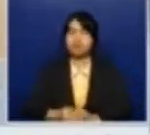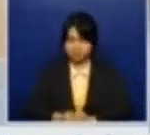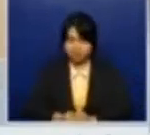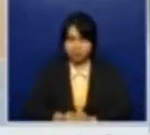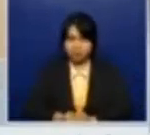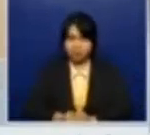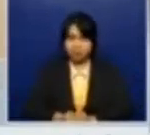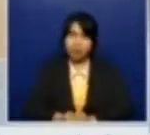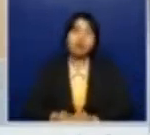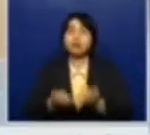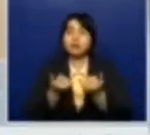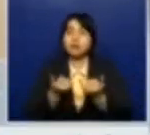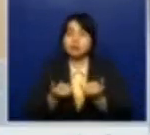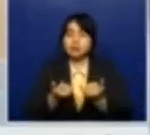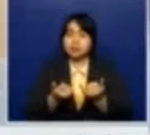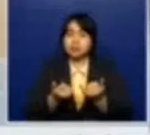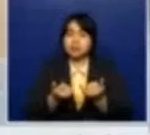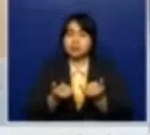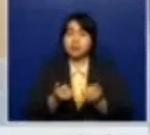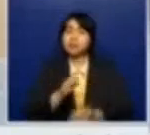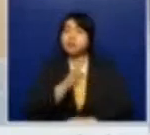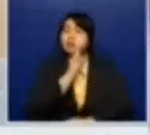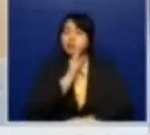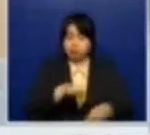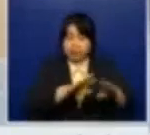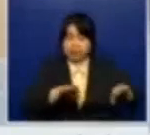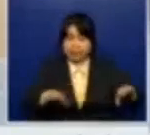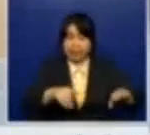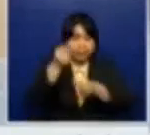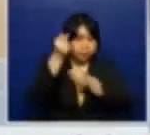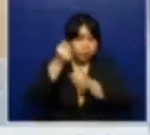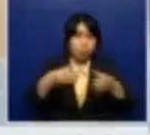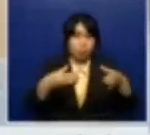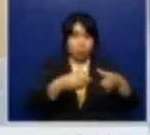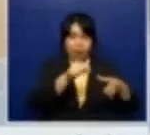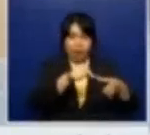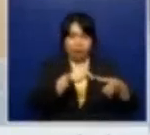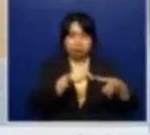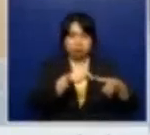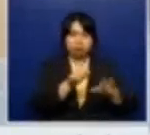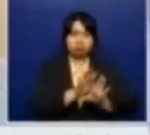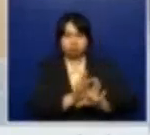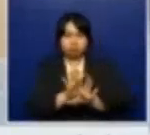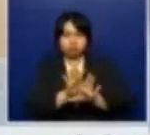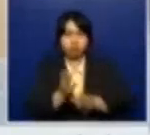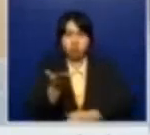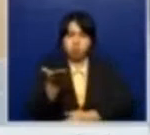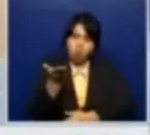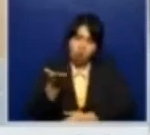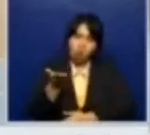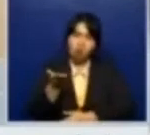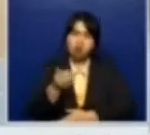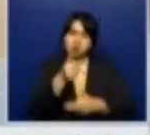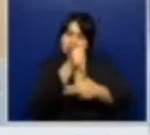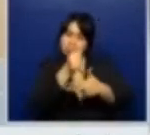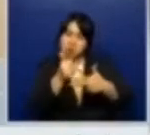ที่เคารพครับถ้านักเรียนนิสิตนักศึกษาได้ออกมาเรียกร้องในสิ่งที่ดีมี